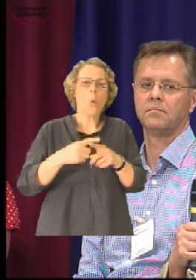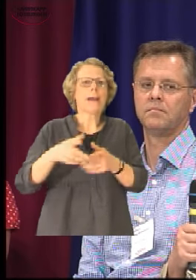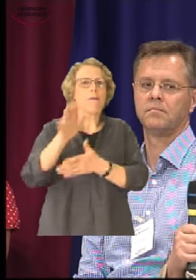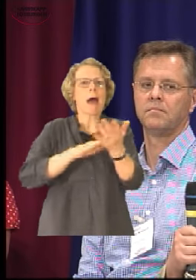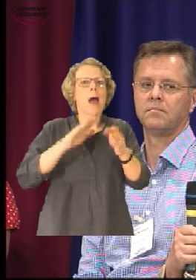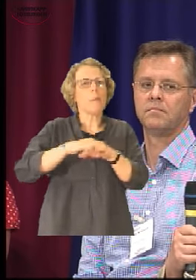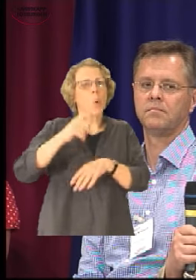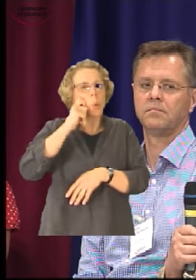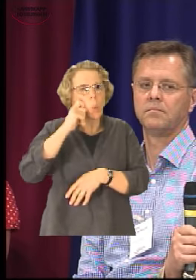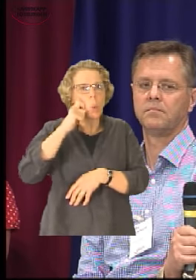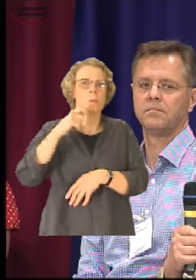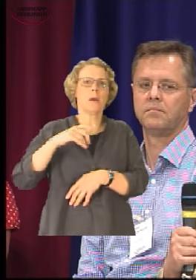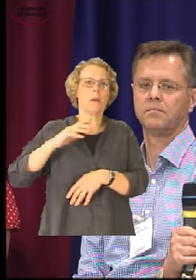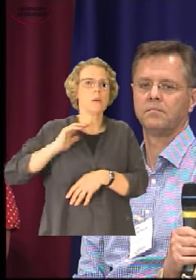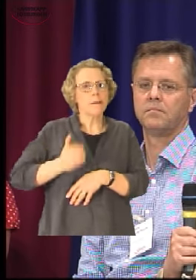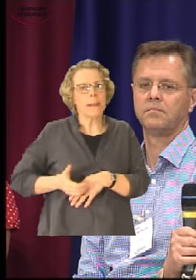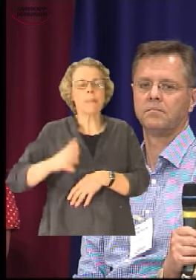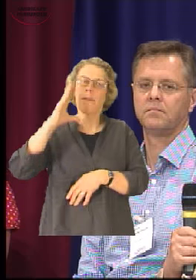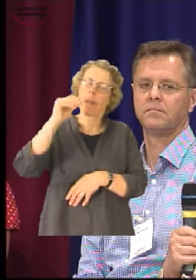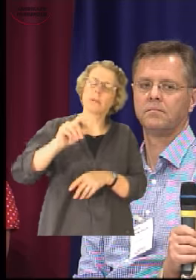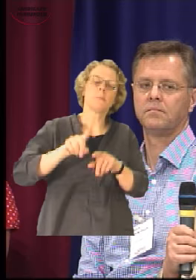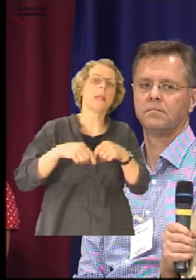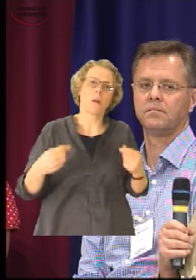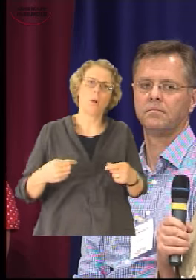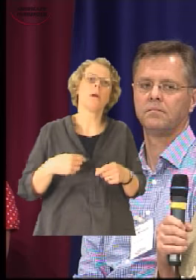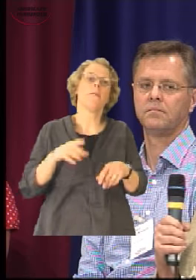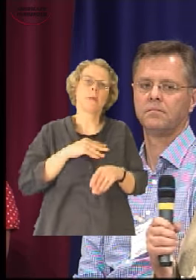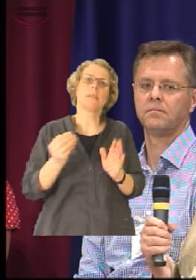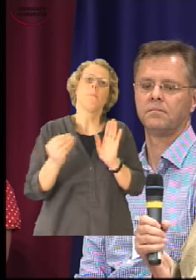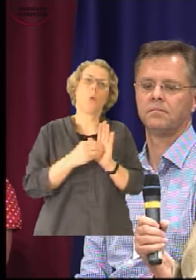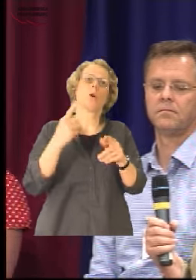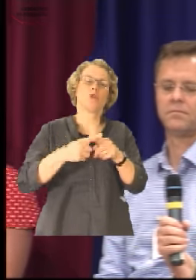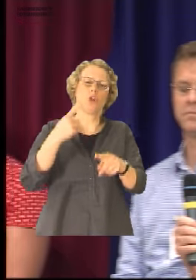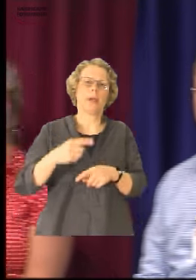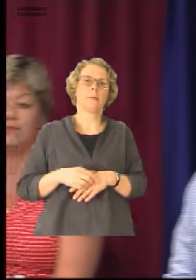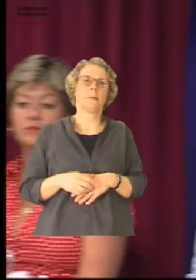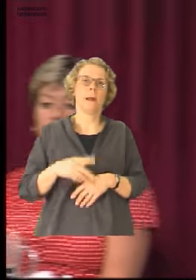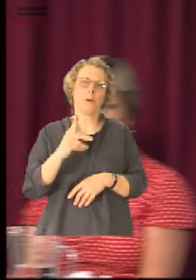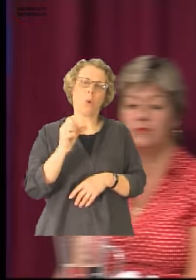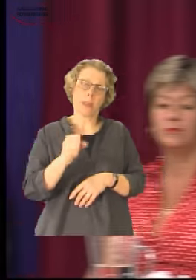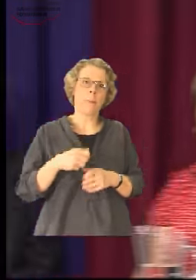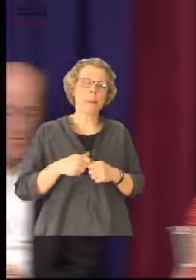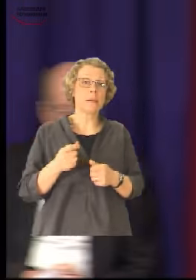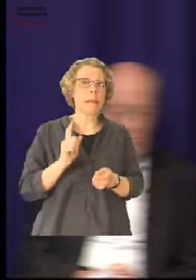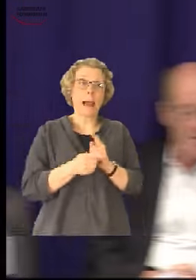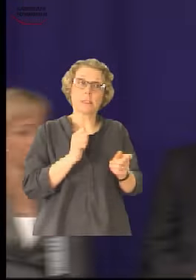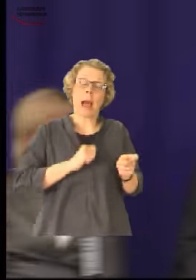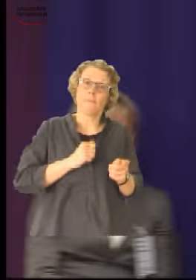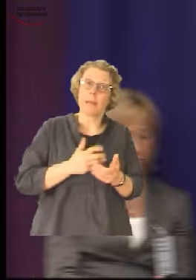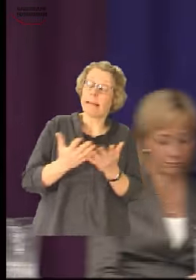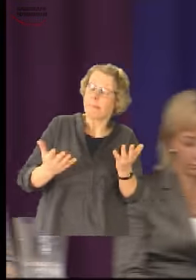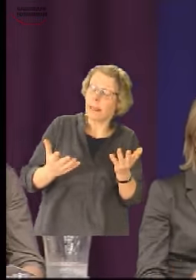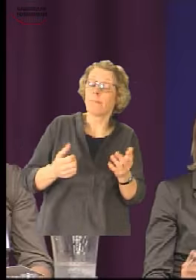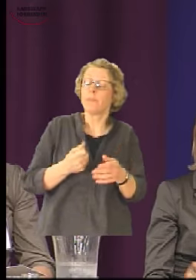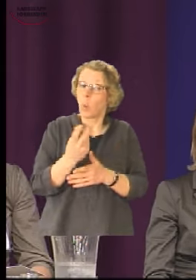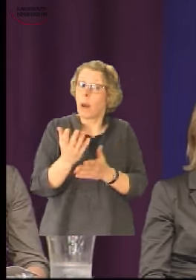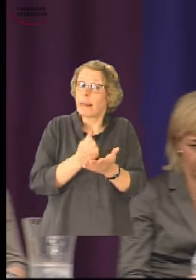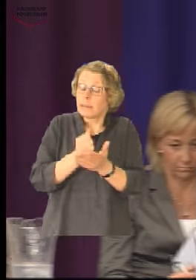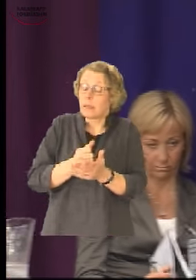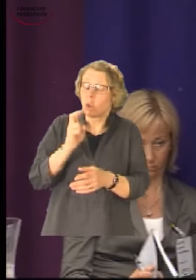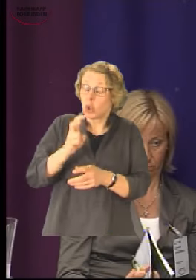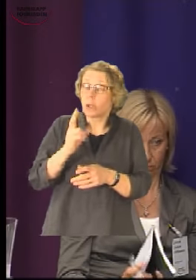så vidare. Så står det tydligt i prioriterings. Okej, men det tycks vara si och så med tillämpningen. Björn Sakrisson, praktikertjänst då.